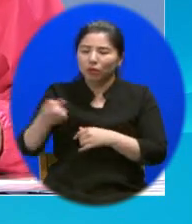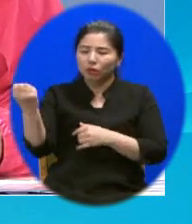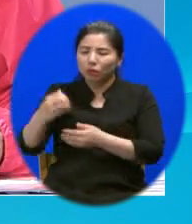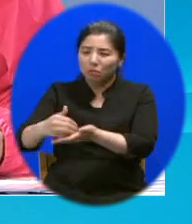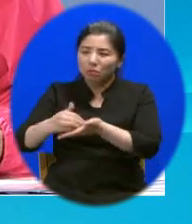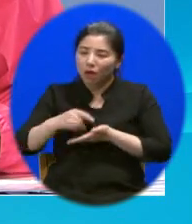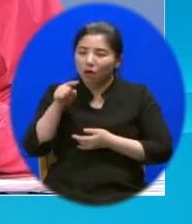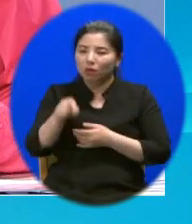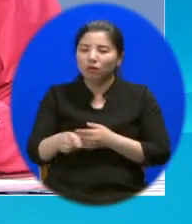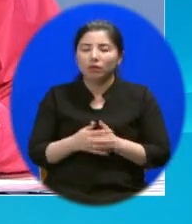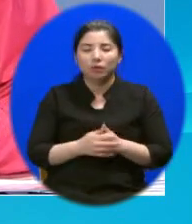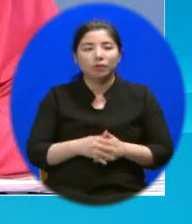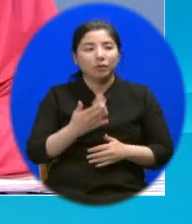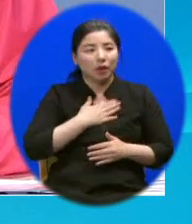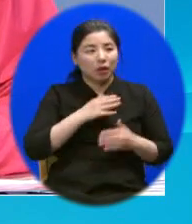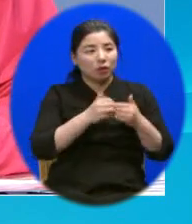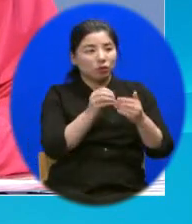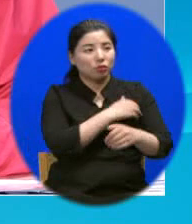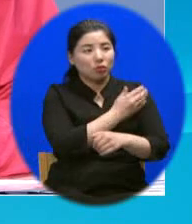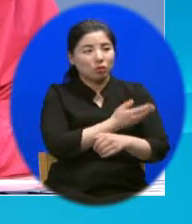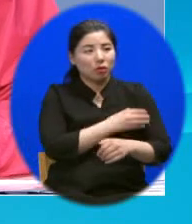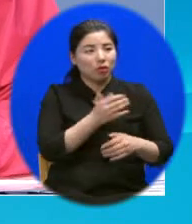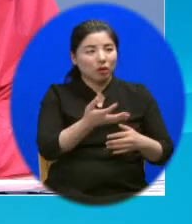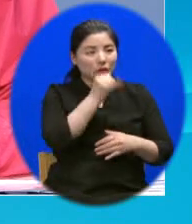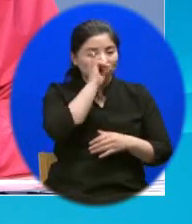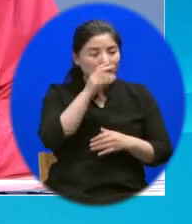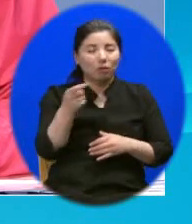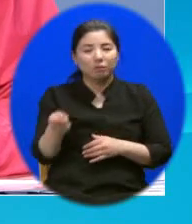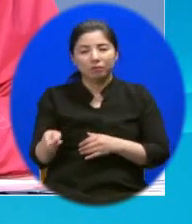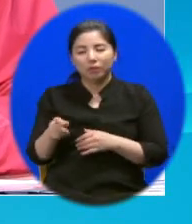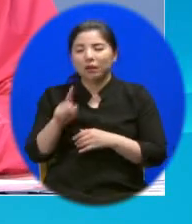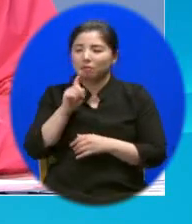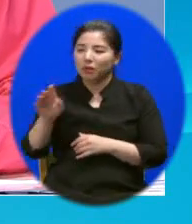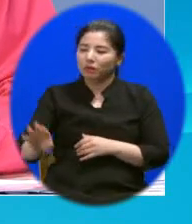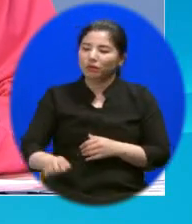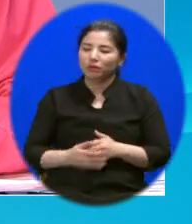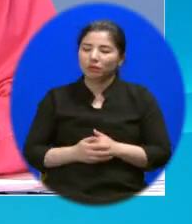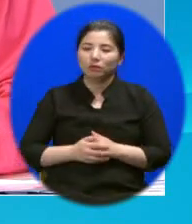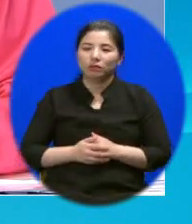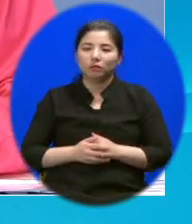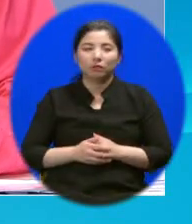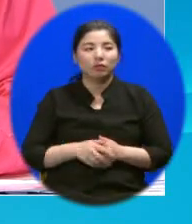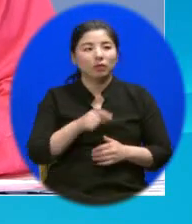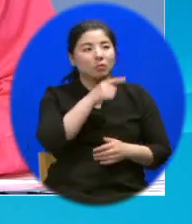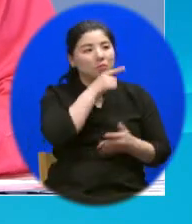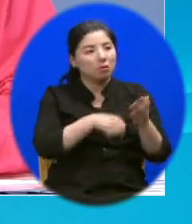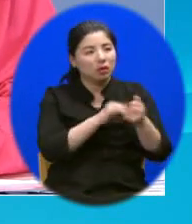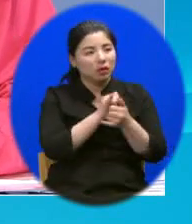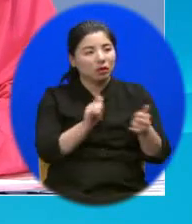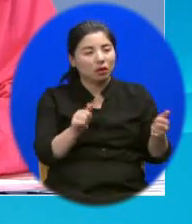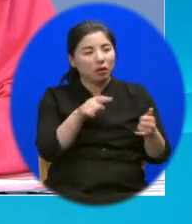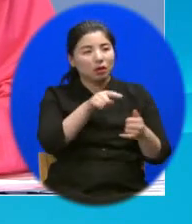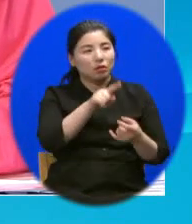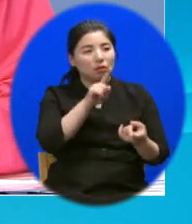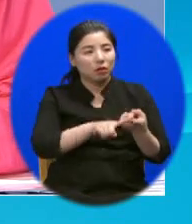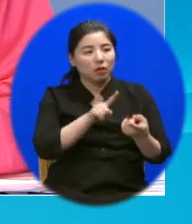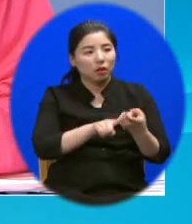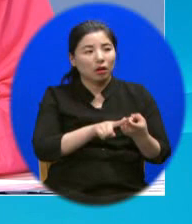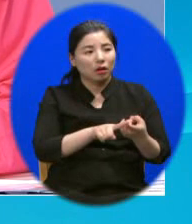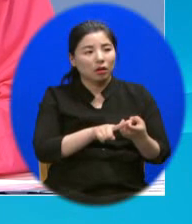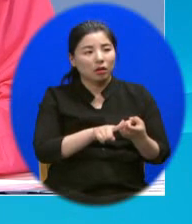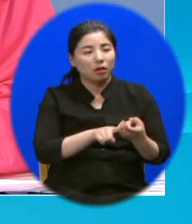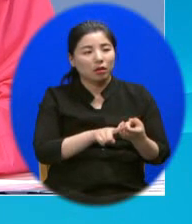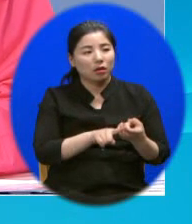제기하는 것 자체는 예제가 줘 그래 이무송 외우는 답지 않다 네 저는 그렇게 생각을 합니다 피해자 분들이 이 부분에 대해서